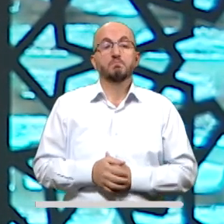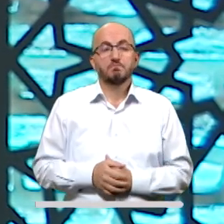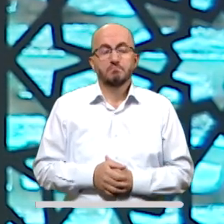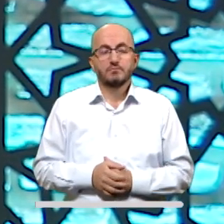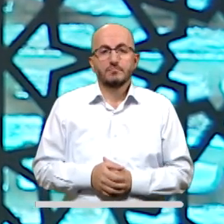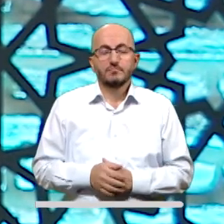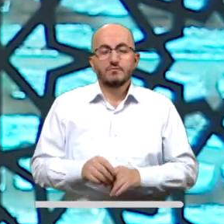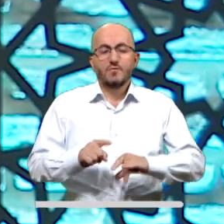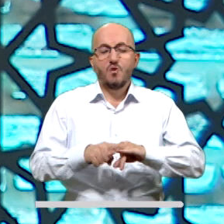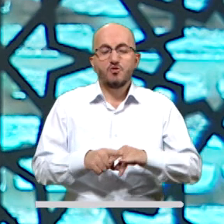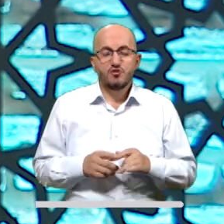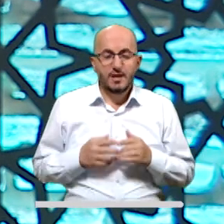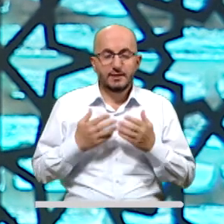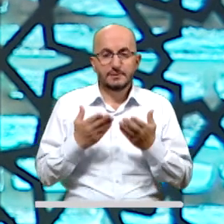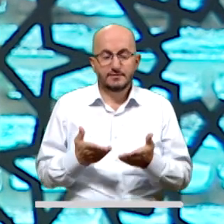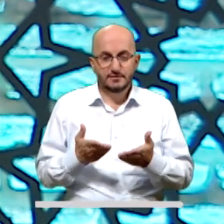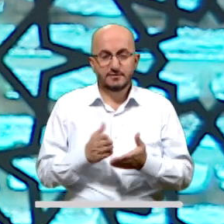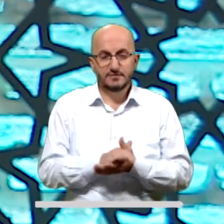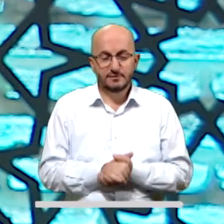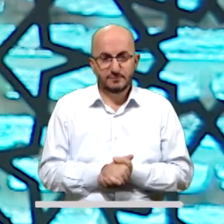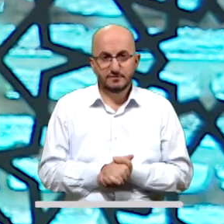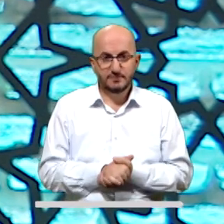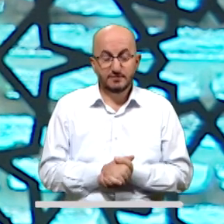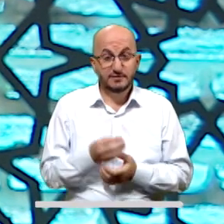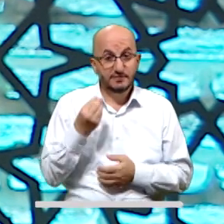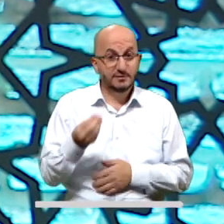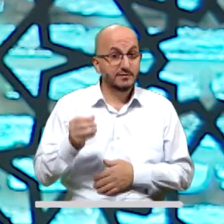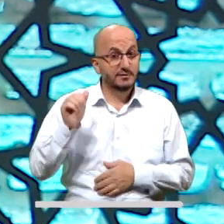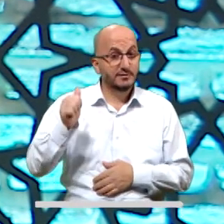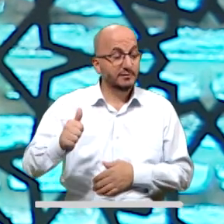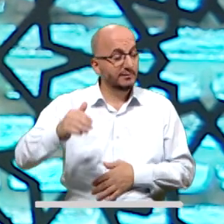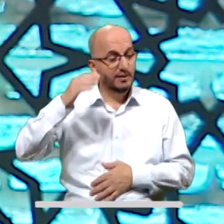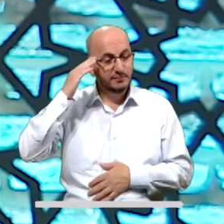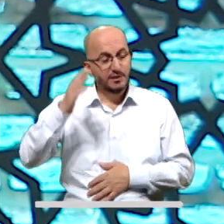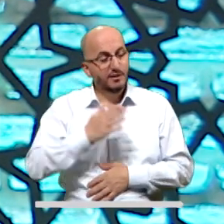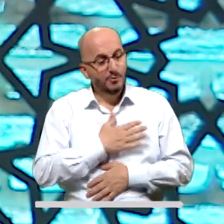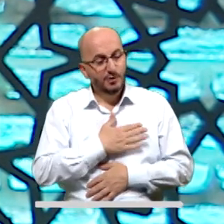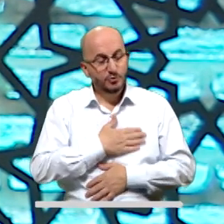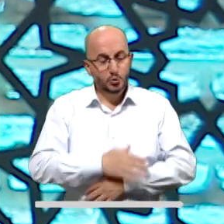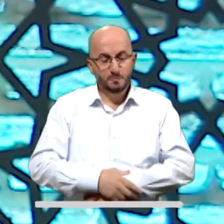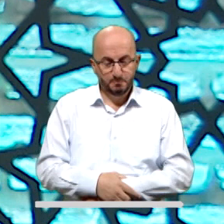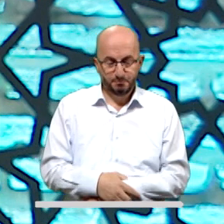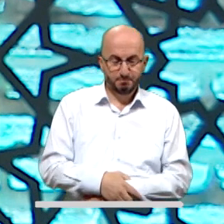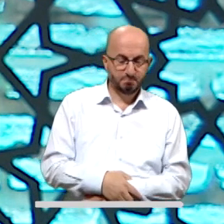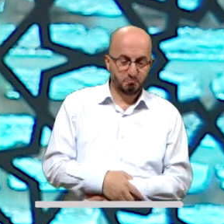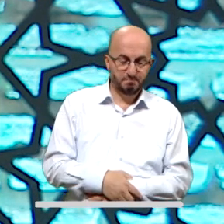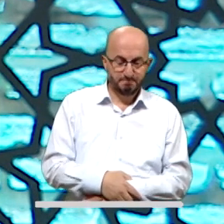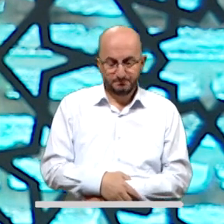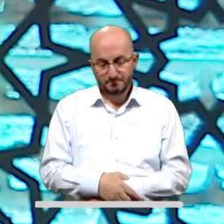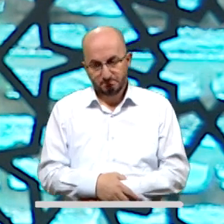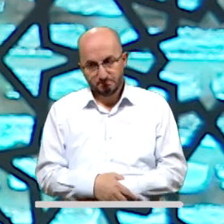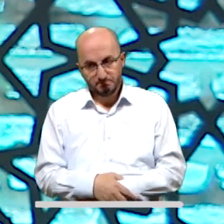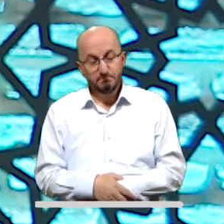Hoş geldiniz Ayşe Hanım. Hoş bulduk. İyi günler. Selamünaleyküm. Aleyküm selam. Hayırlı akşamlar.